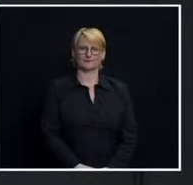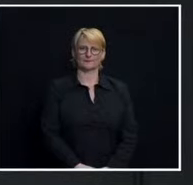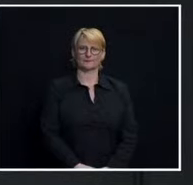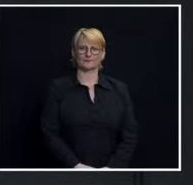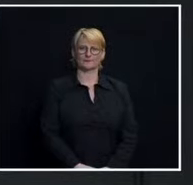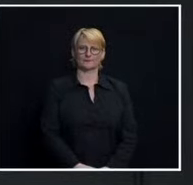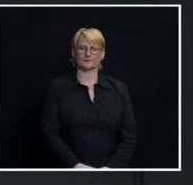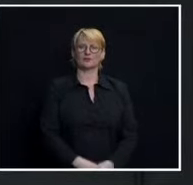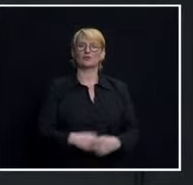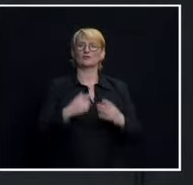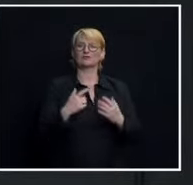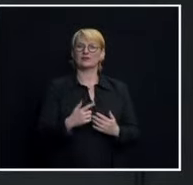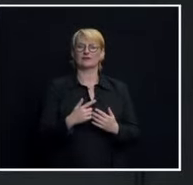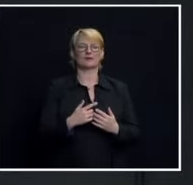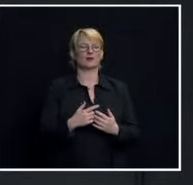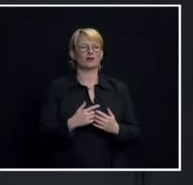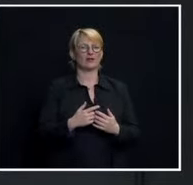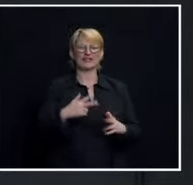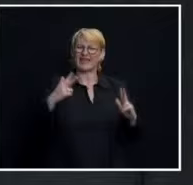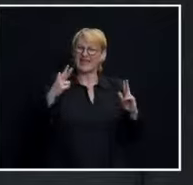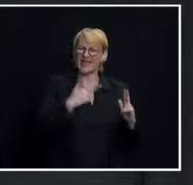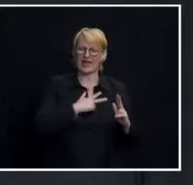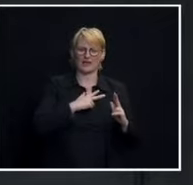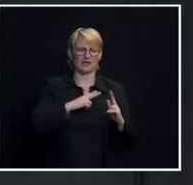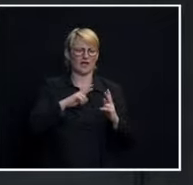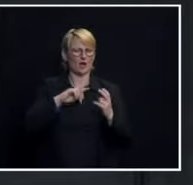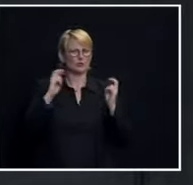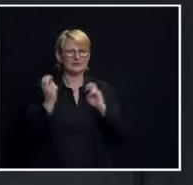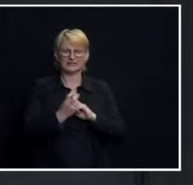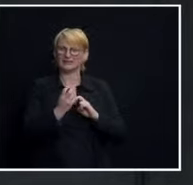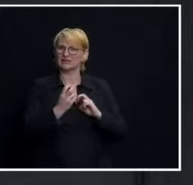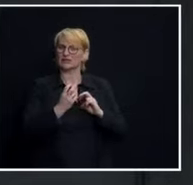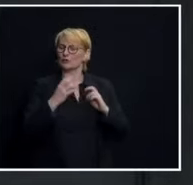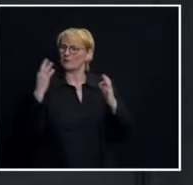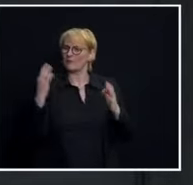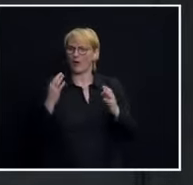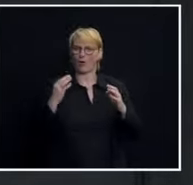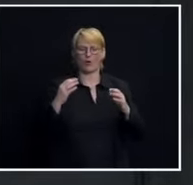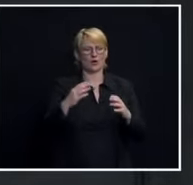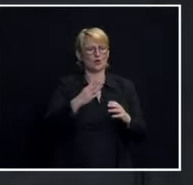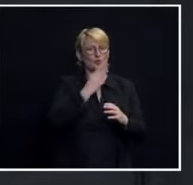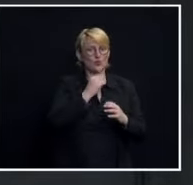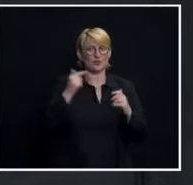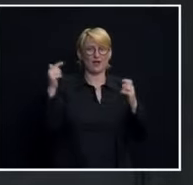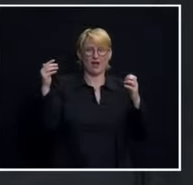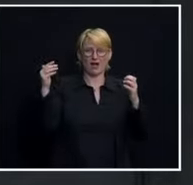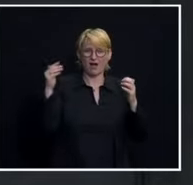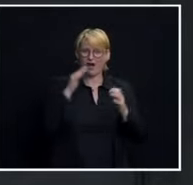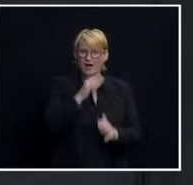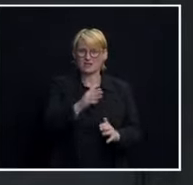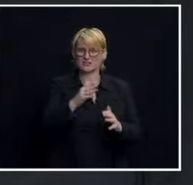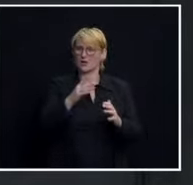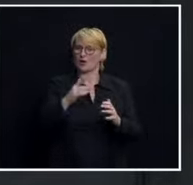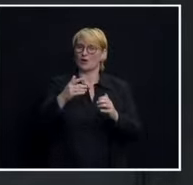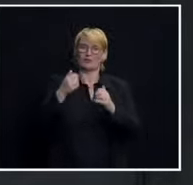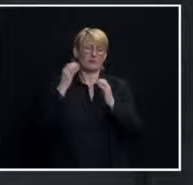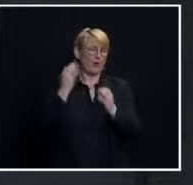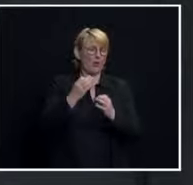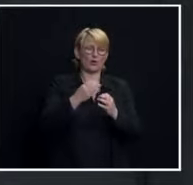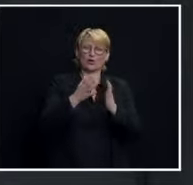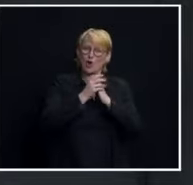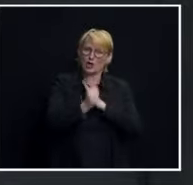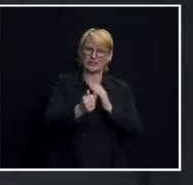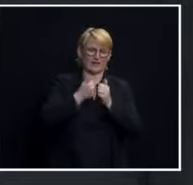Und wir brauchen eine ehrliche Auseinandersetzung mit allen Formen von Judenhass und eine konsequente Verfolgung und Ächtung in